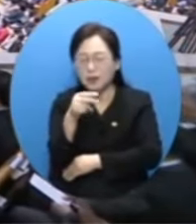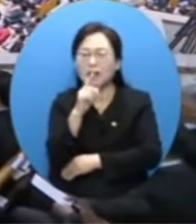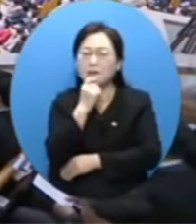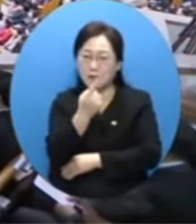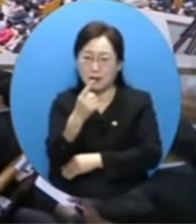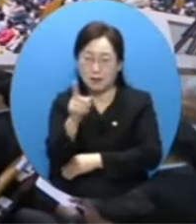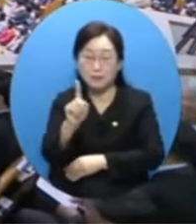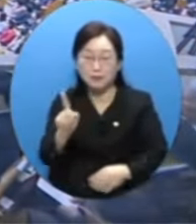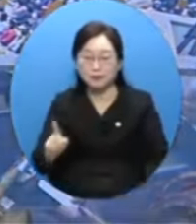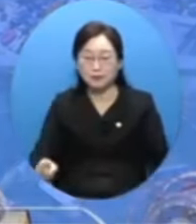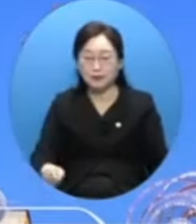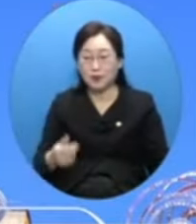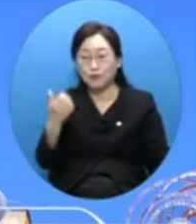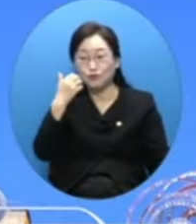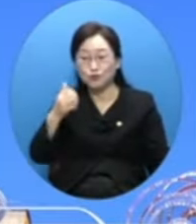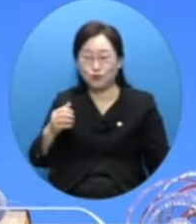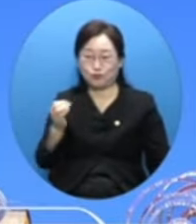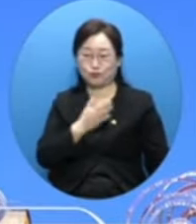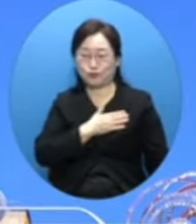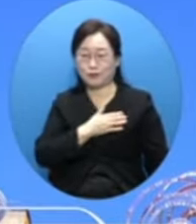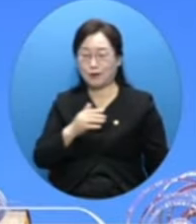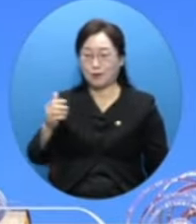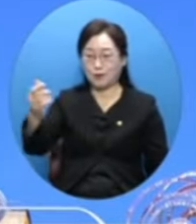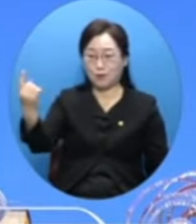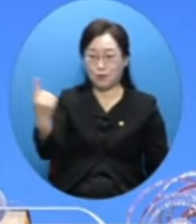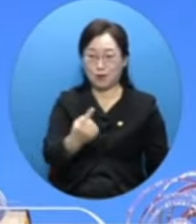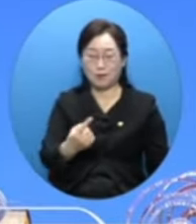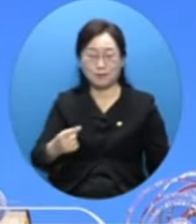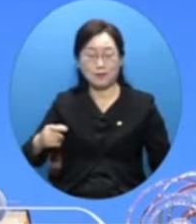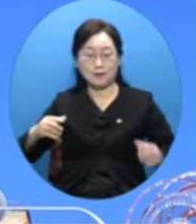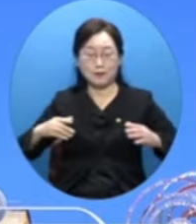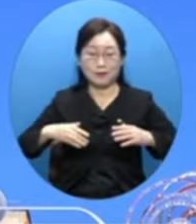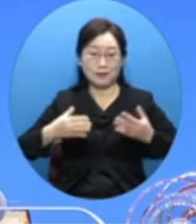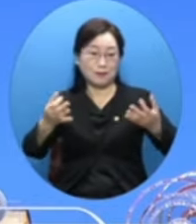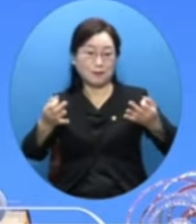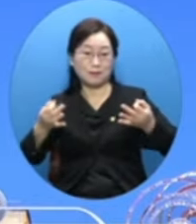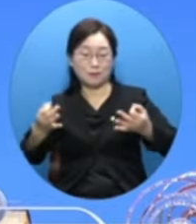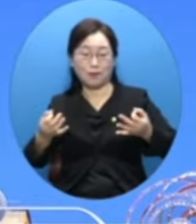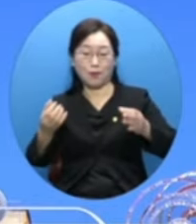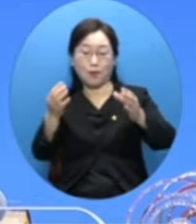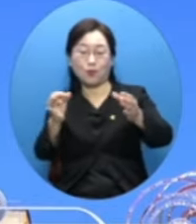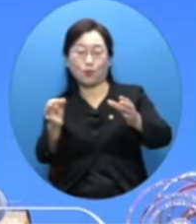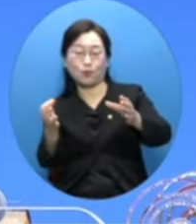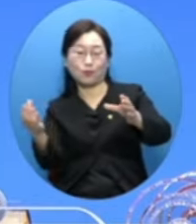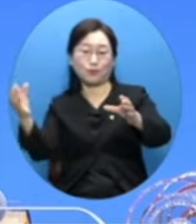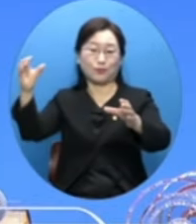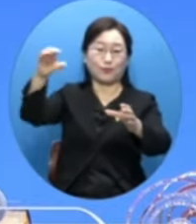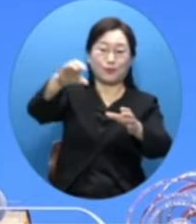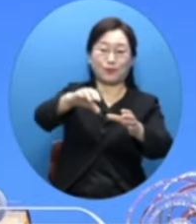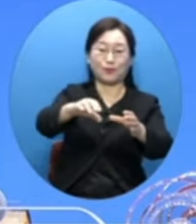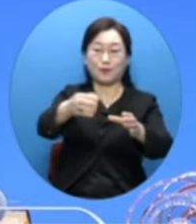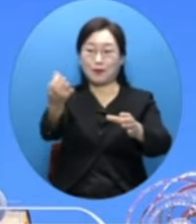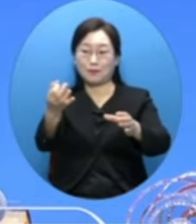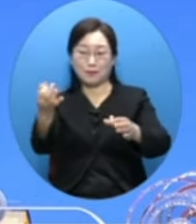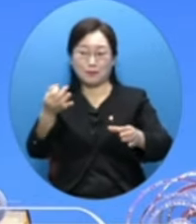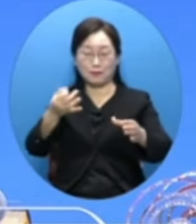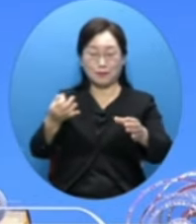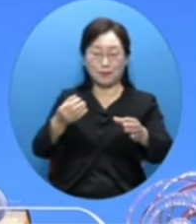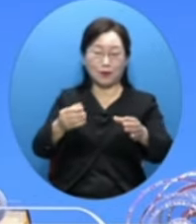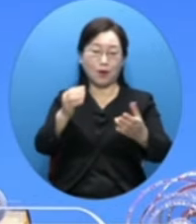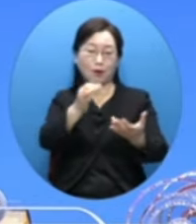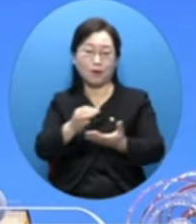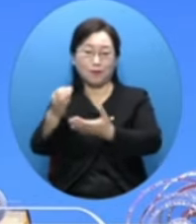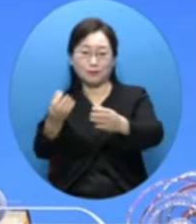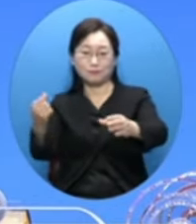부자들이 자랑하듯이 와서 많은 사람들이 본 앞에서 헌금함에 헌금을 쏟아넣으면서 내가 이렇게 많은 헌금하러 간다 자신의